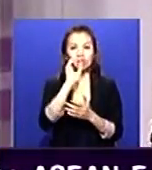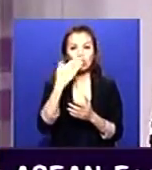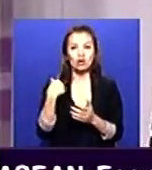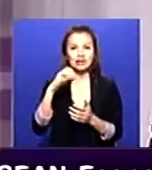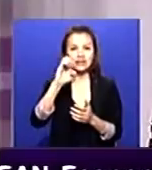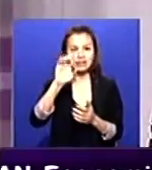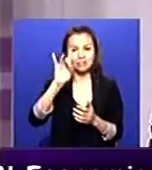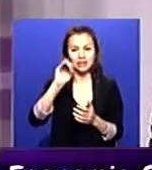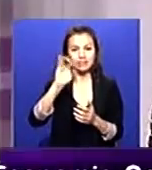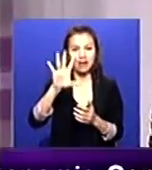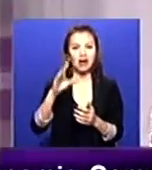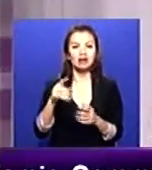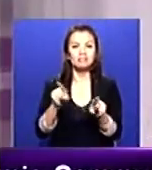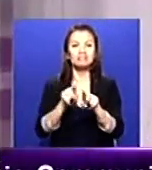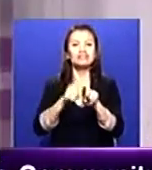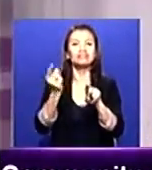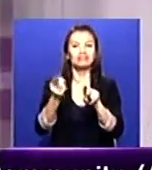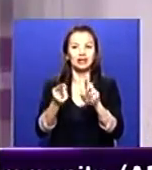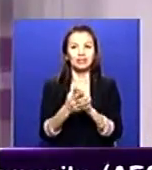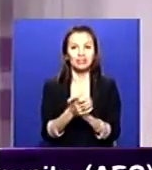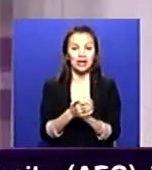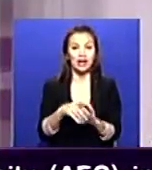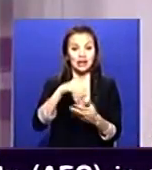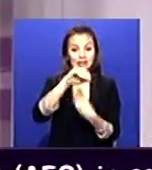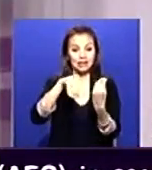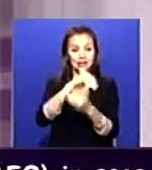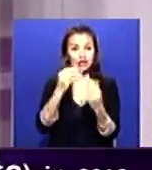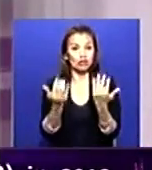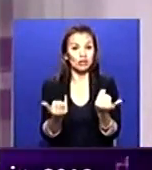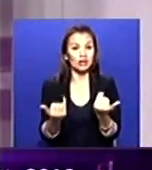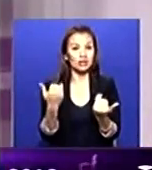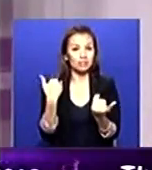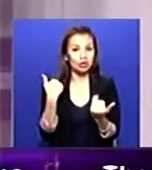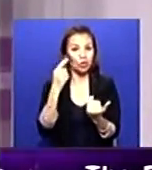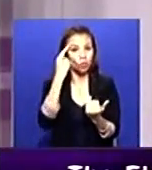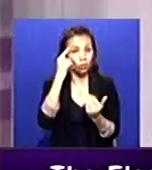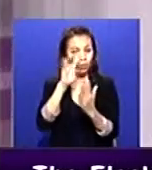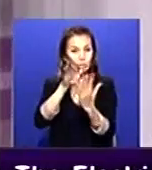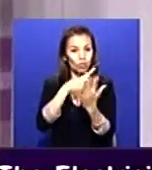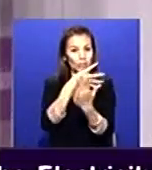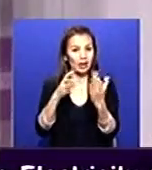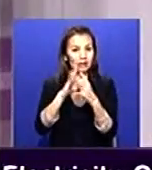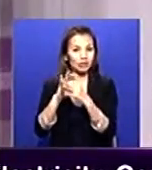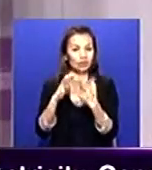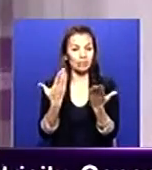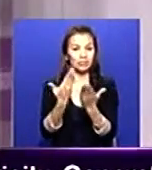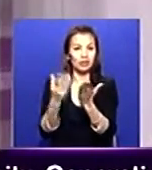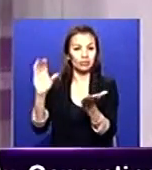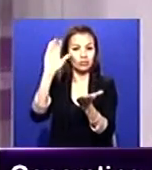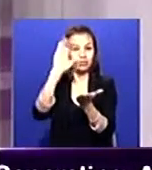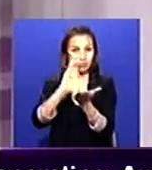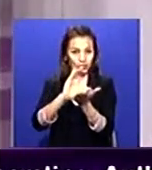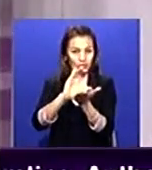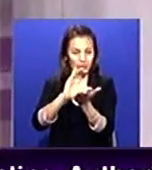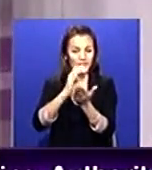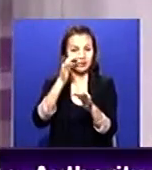E85 ราคาคงเดิมค่ะสำหรับ11เศรษฐกิจวันนี้นะคะเรามีความรู้เกี่ยวกับแผนแม่บทเงินทุนเคลื่อนย้ายระหว่างประเทศของธนาคารแห่งประ